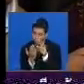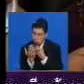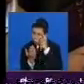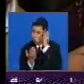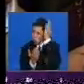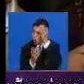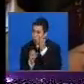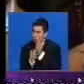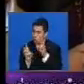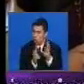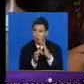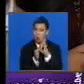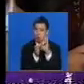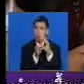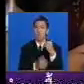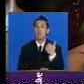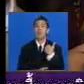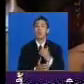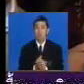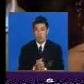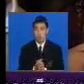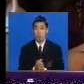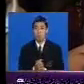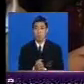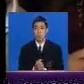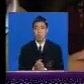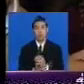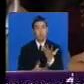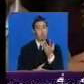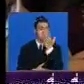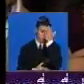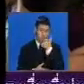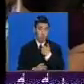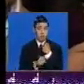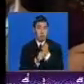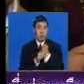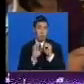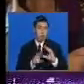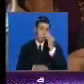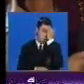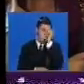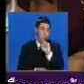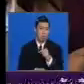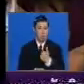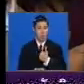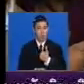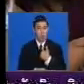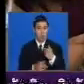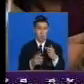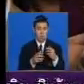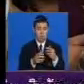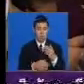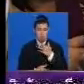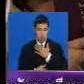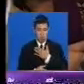ไรถามว่าทำไมเราทำแบบนี้ก็เพราะว่าเราเนี่ยส่วนใหญ่